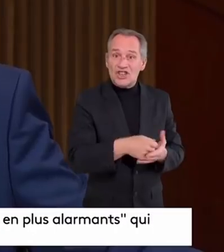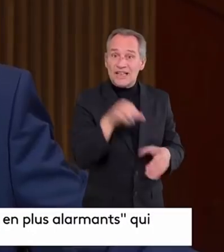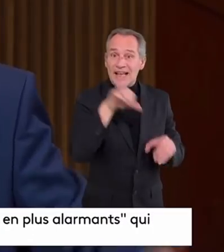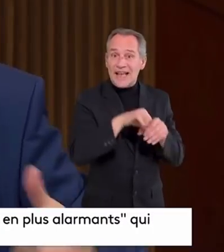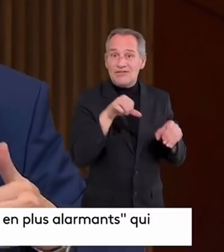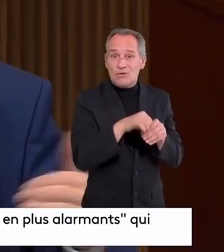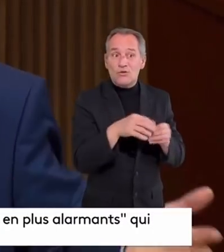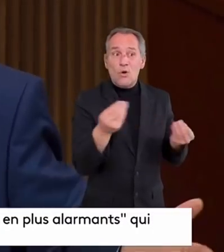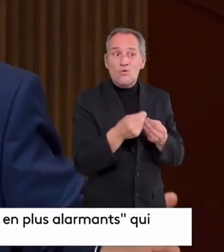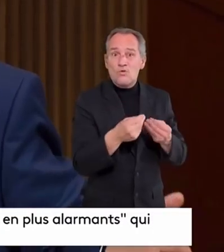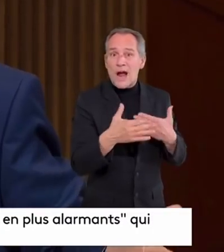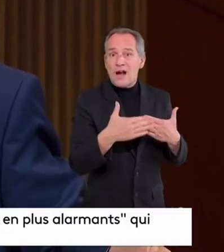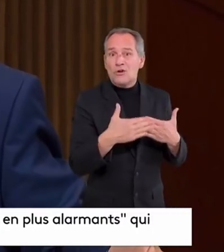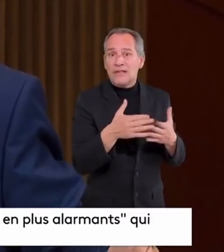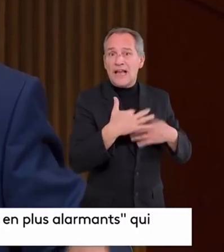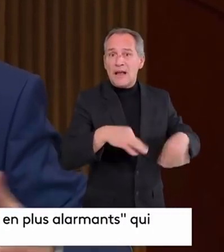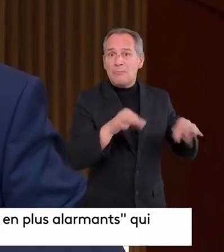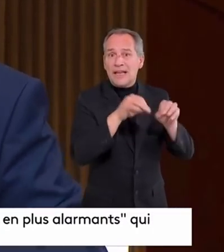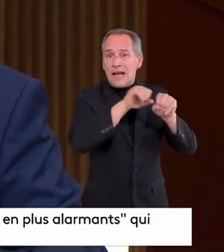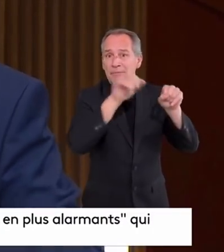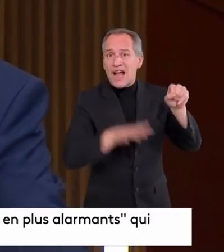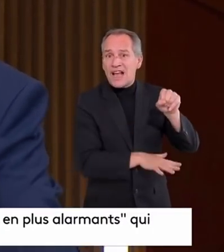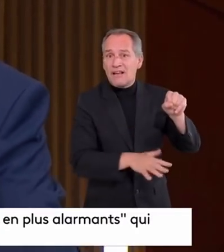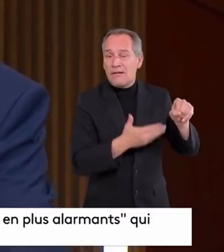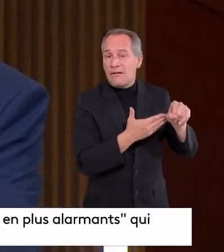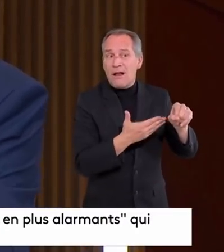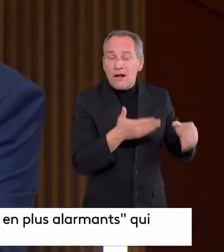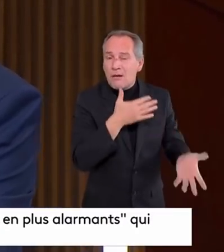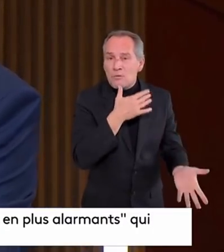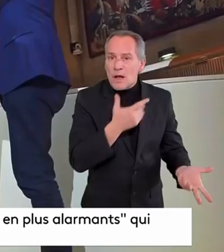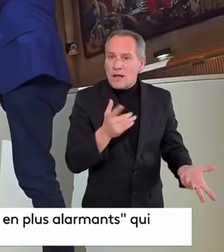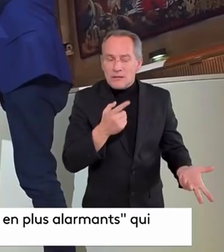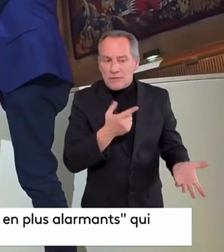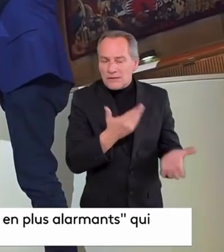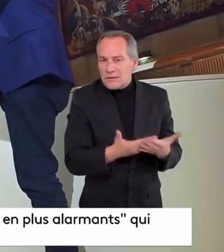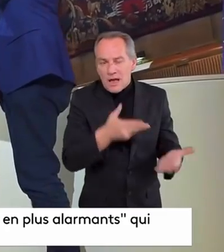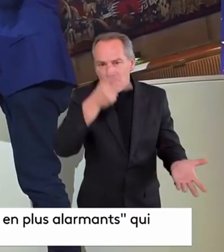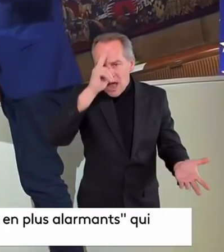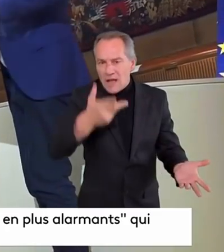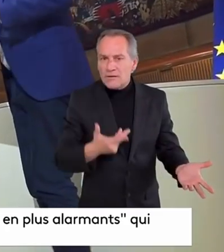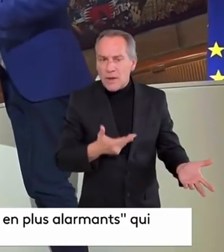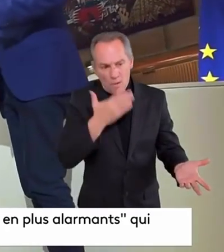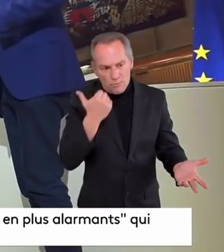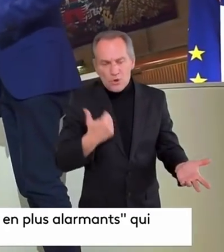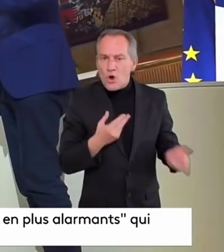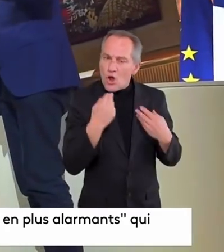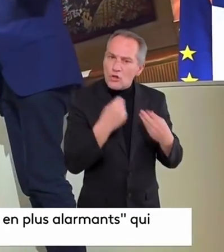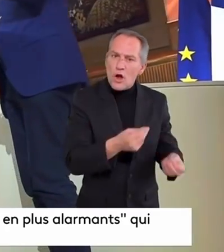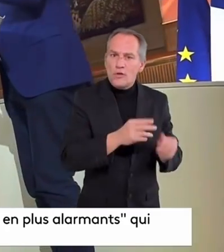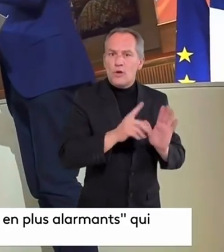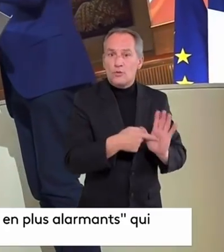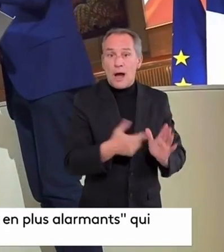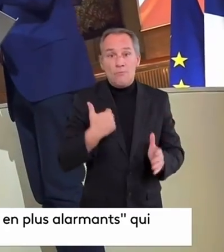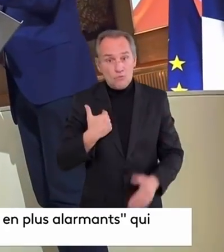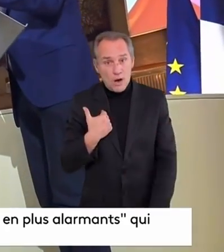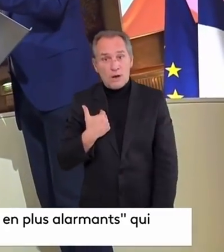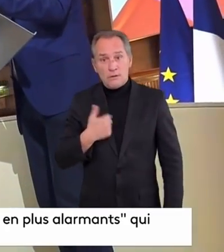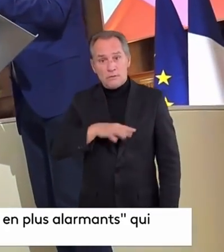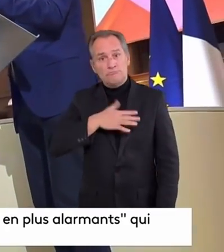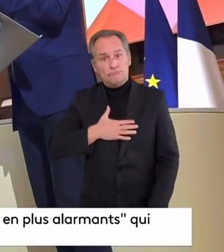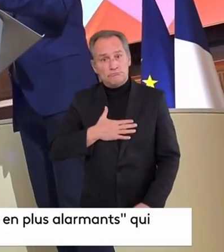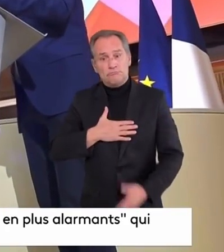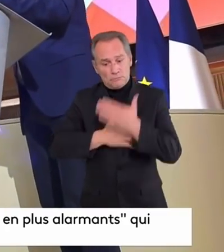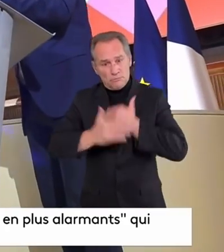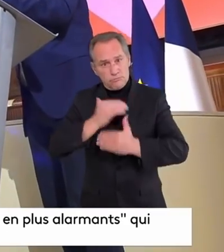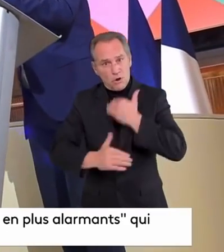juste à côté. C'est bête, voilà. Et on devrait pouvoir permettre ça. Ce sont c'est ce que j'ai écrit dans mon programme, d'ailleurs.